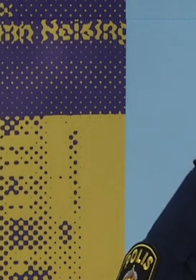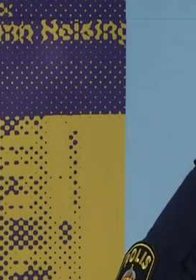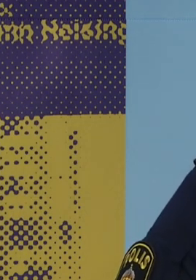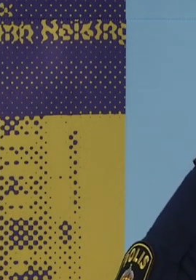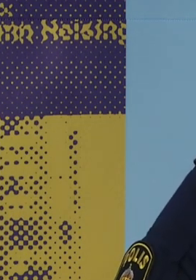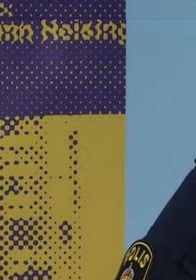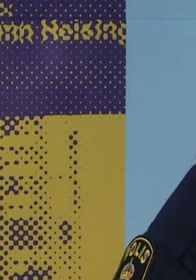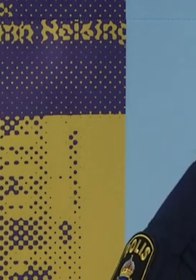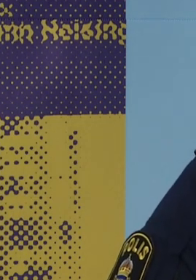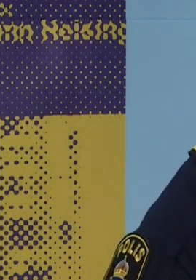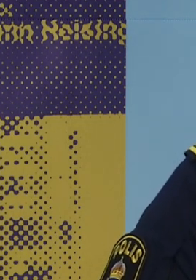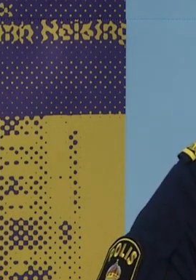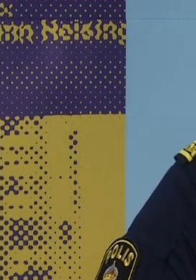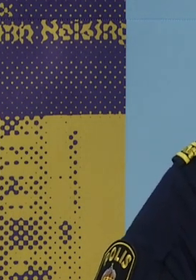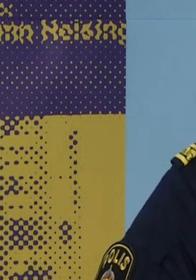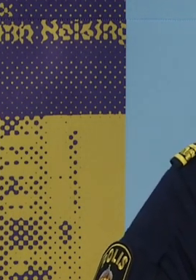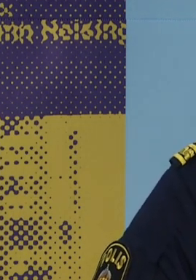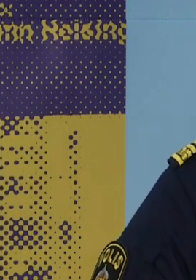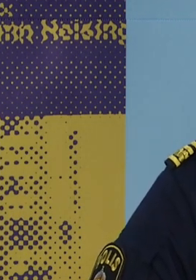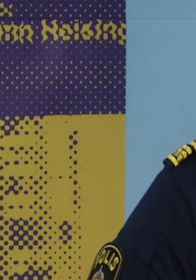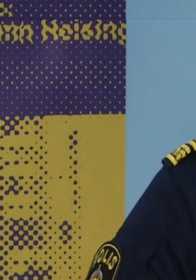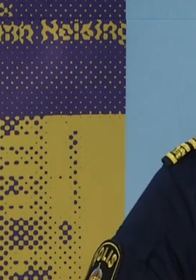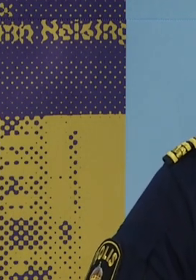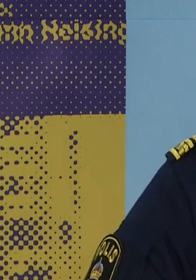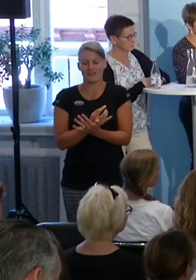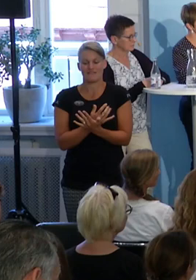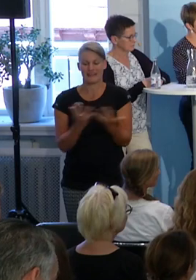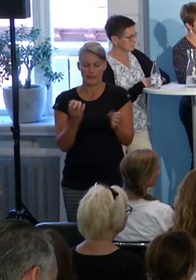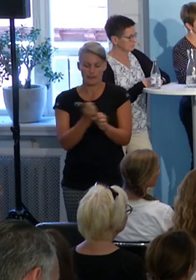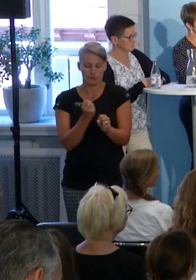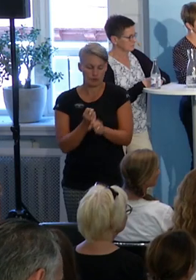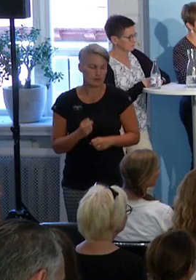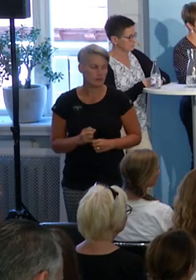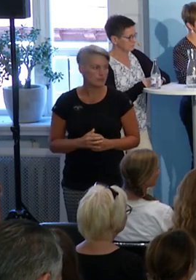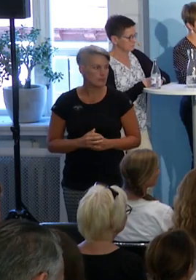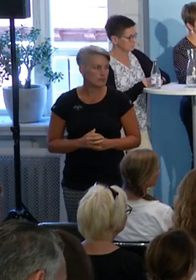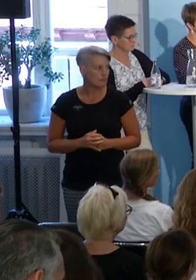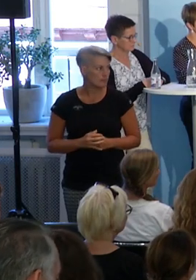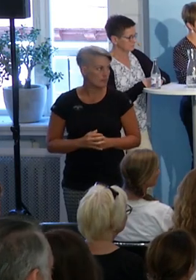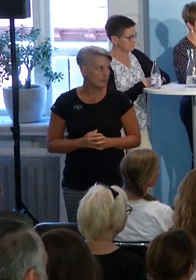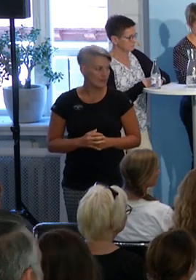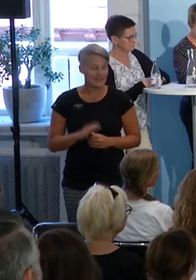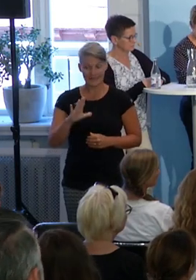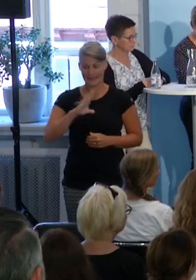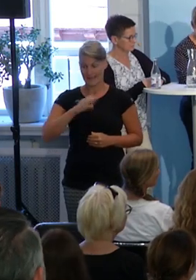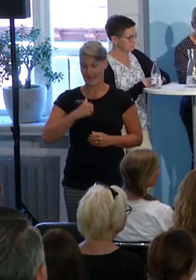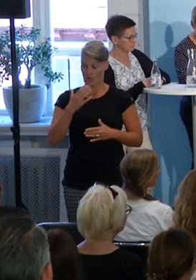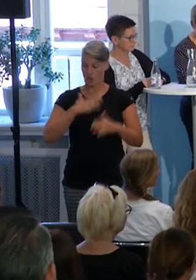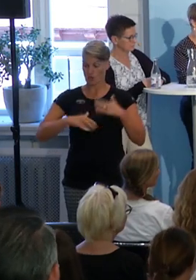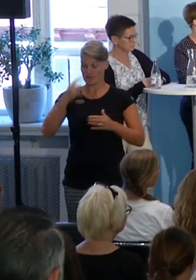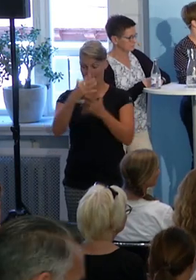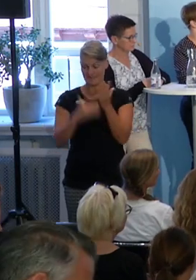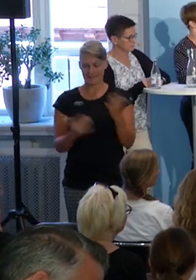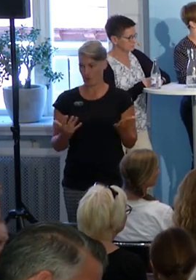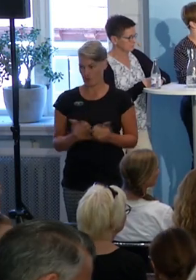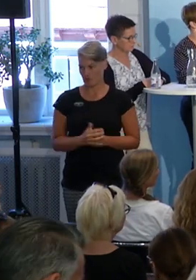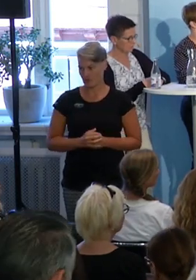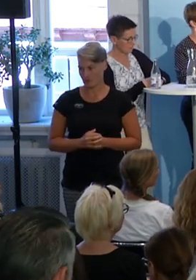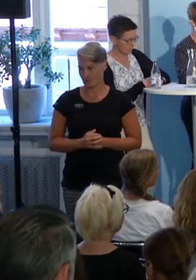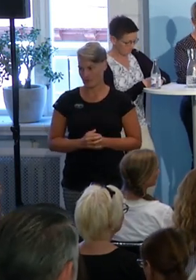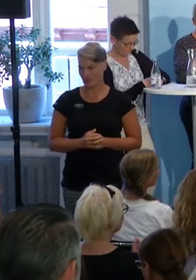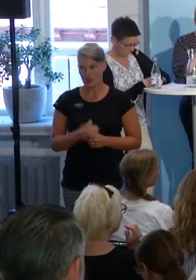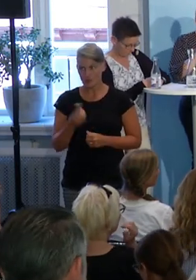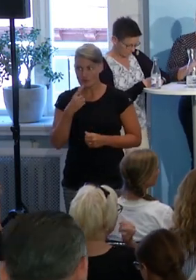och hanteringen av mängdbrott. Om du sätter din egen önskelista, Morgan nämnde